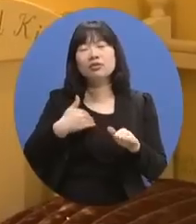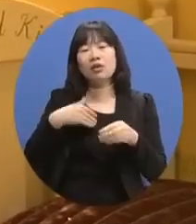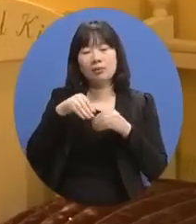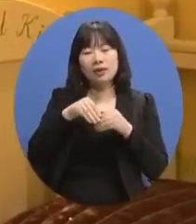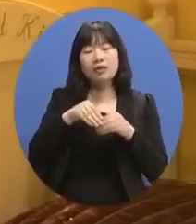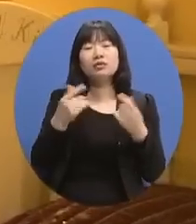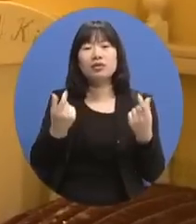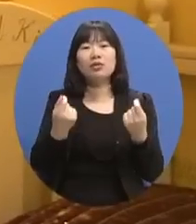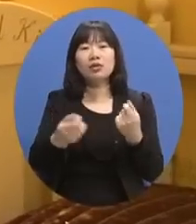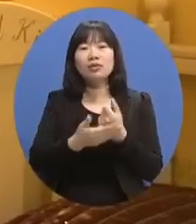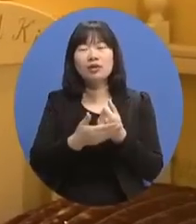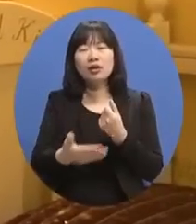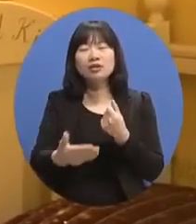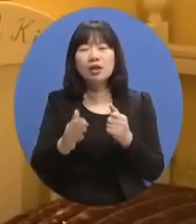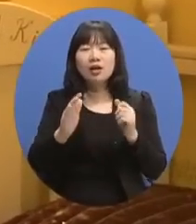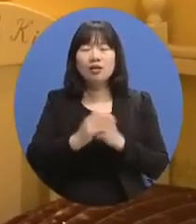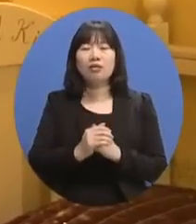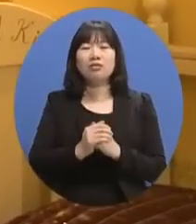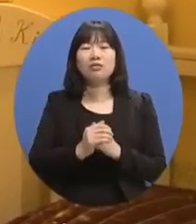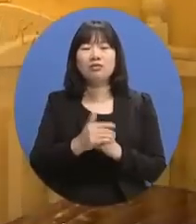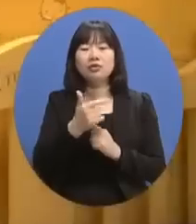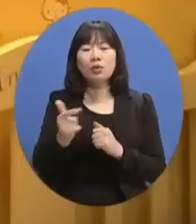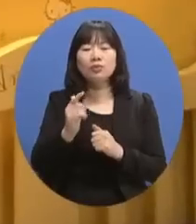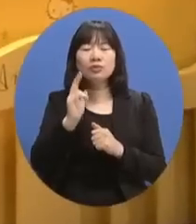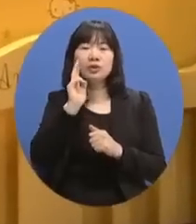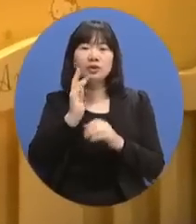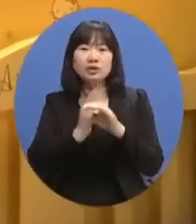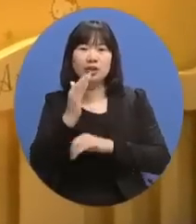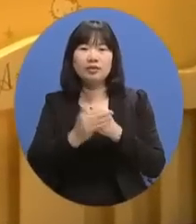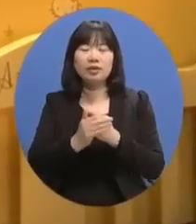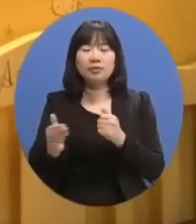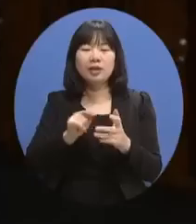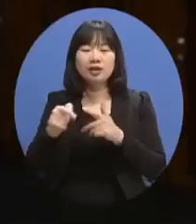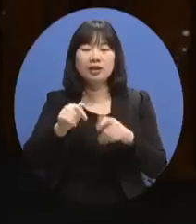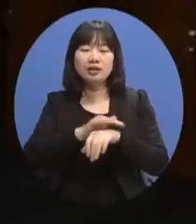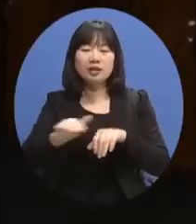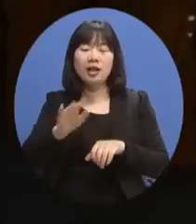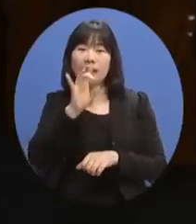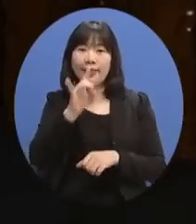만지는 거잖아요. 그러니까 정도가 지나치니까 그러니까 이해가 안 되죠.